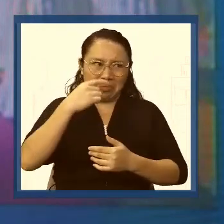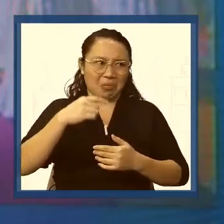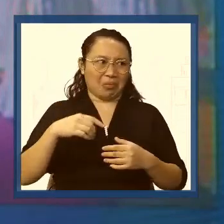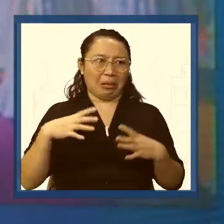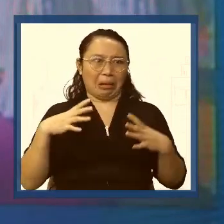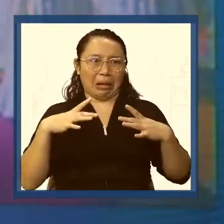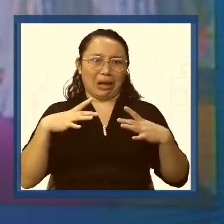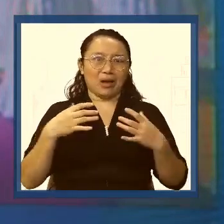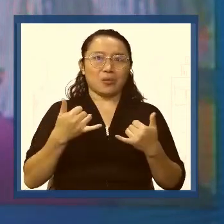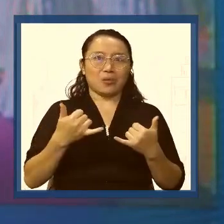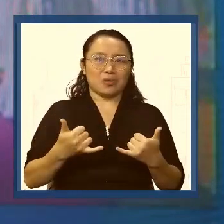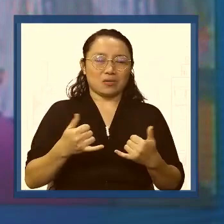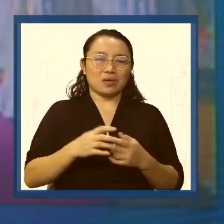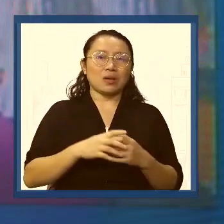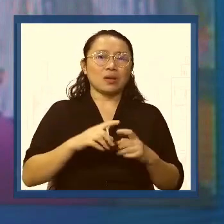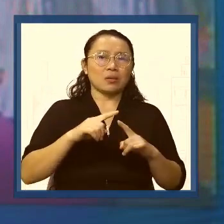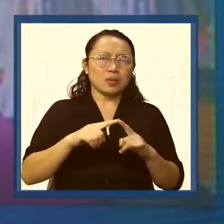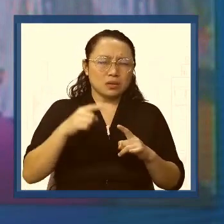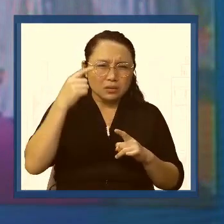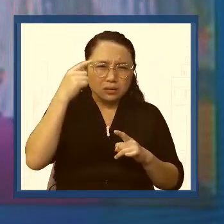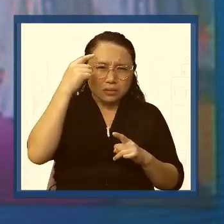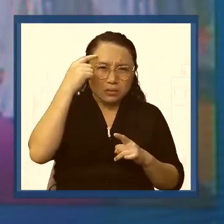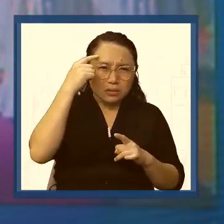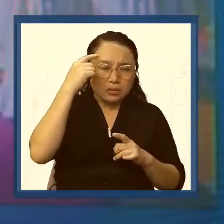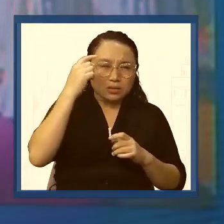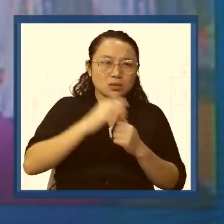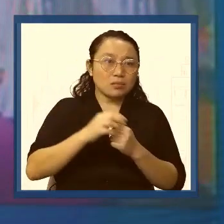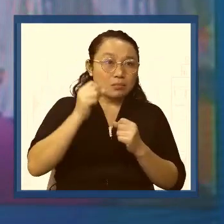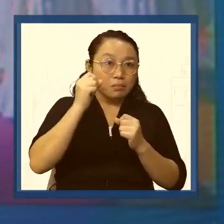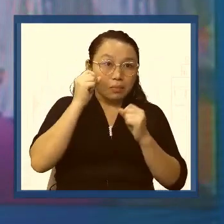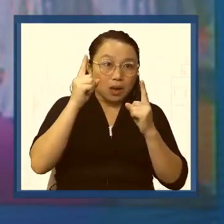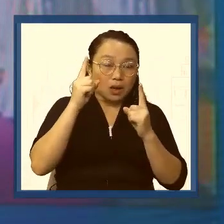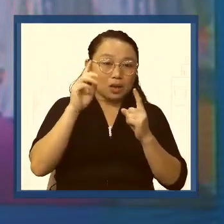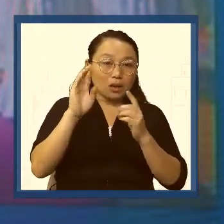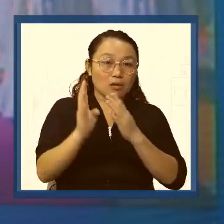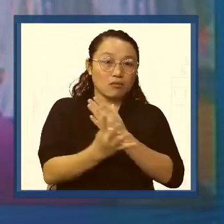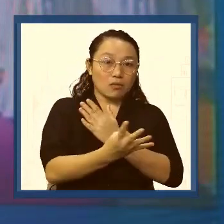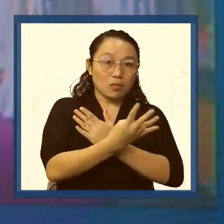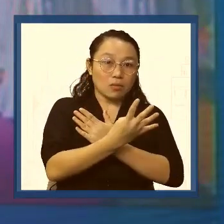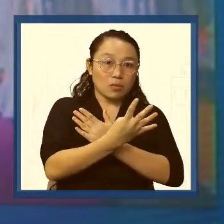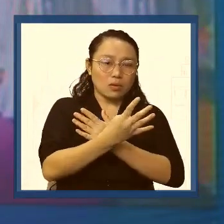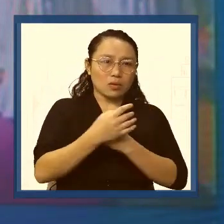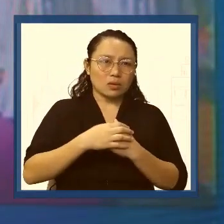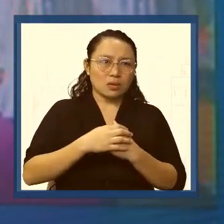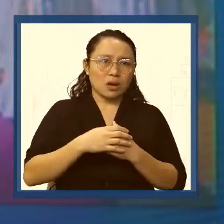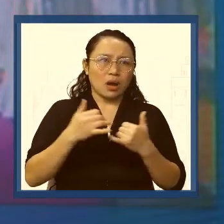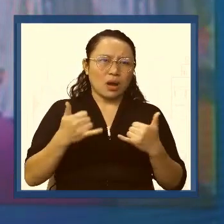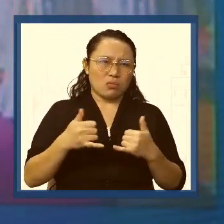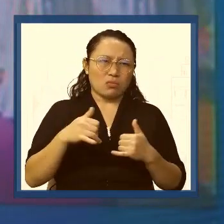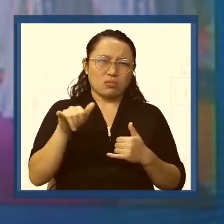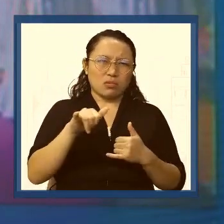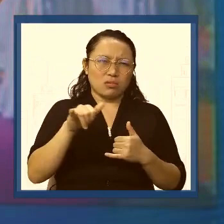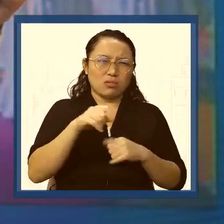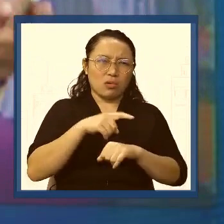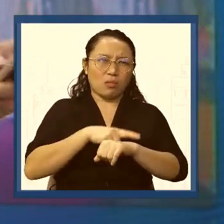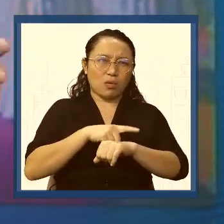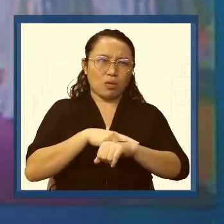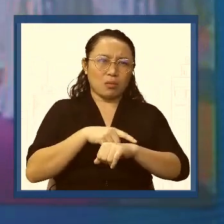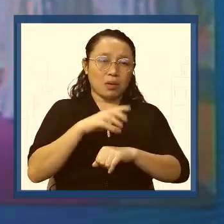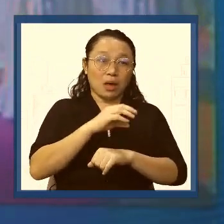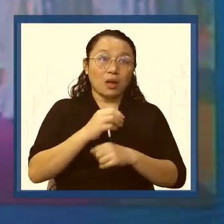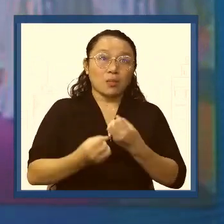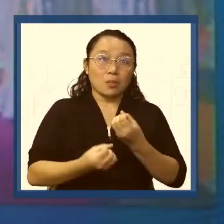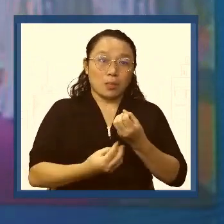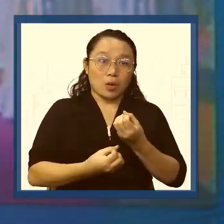ron. Pero iyang gitandi-tandi, sa una, matasig alas 4, alas 5, karon, mauramang urasa. O niya, sa una, magluto